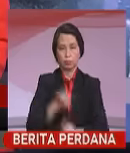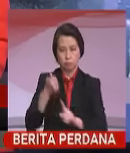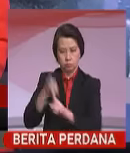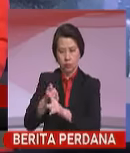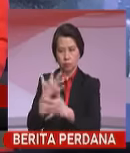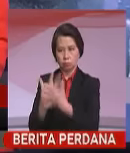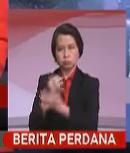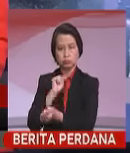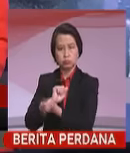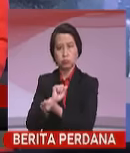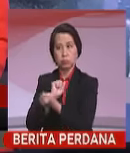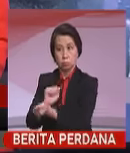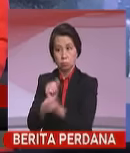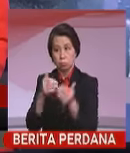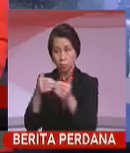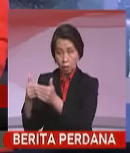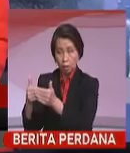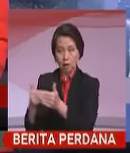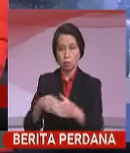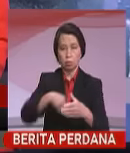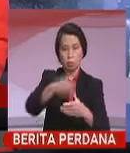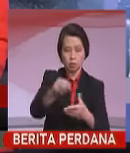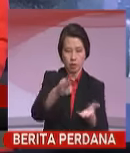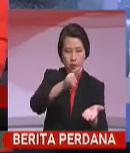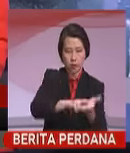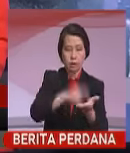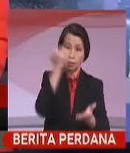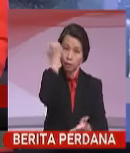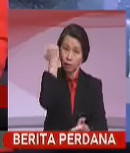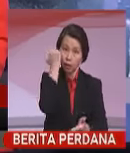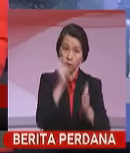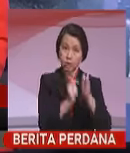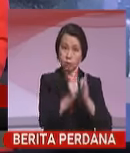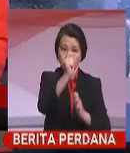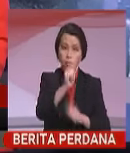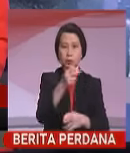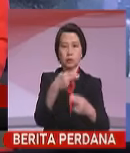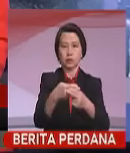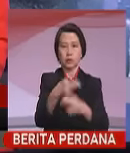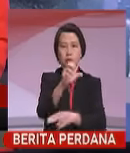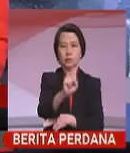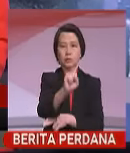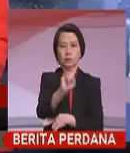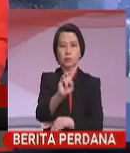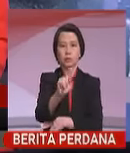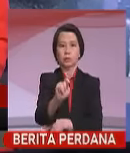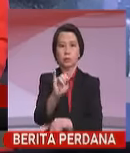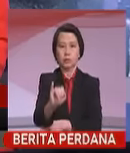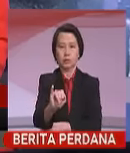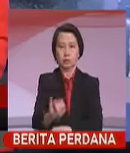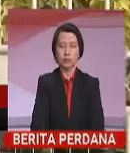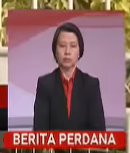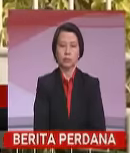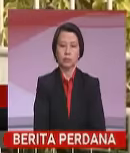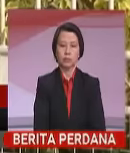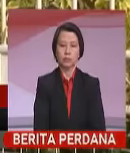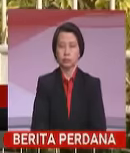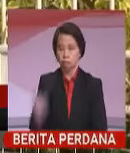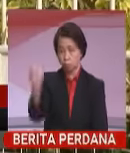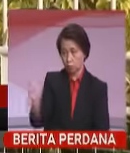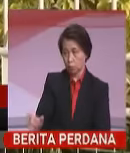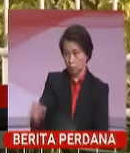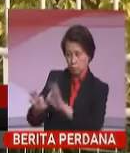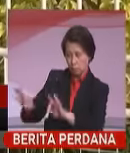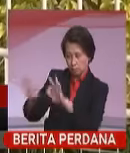reman berkenaan dikeluarkan timbalan pendaftar Mahkamah Tinggi Kagar Siti Nurhasliza Ahmad Ali. Suspek